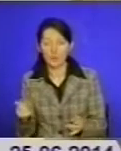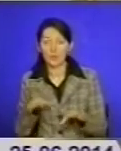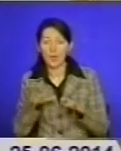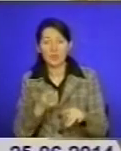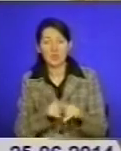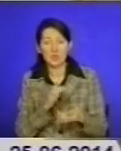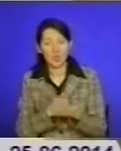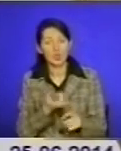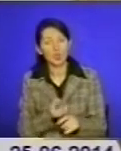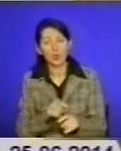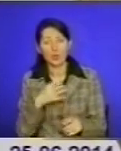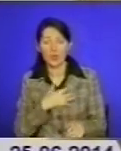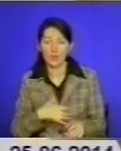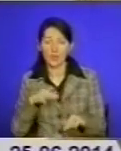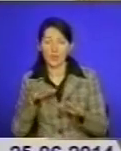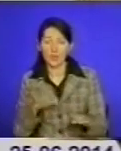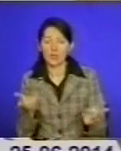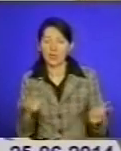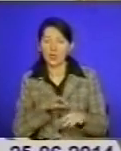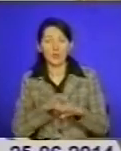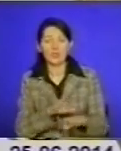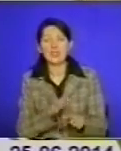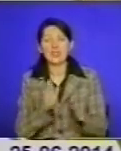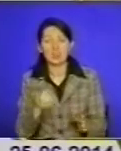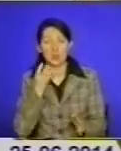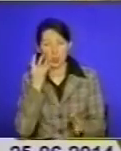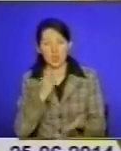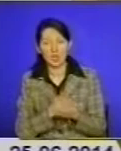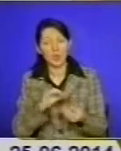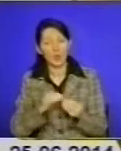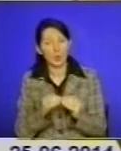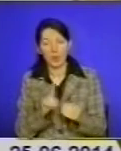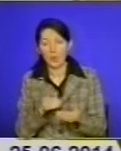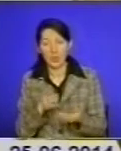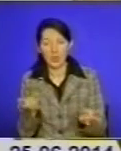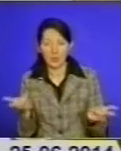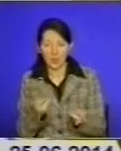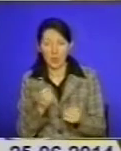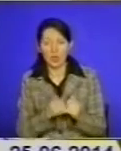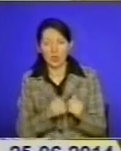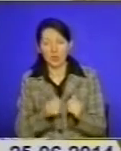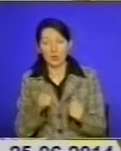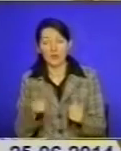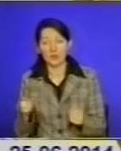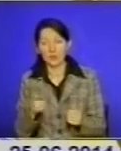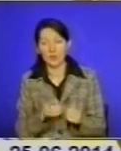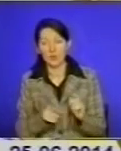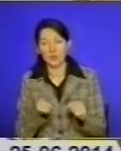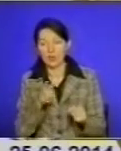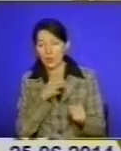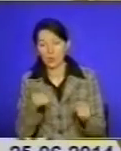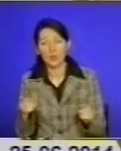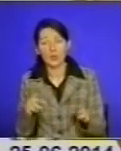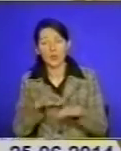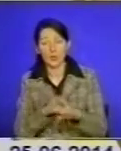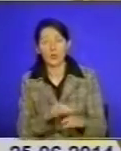Її треба проводити не тільки, коли є проблема, десь чи не проблема. Її треба час від часу проводити, тому що є лікувальні заклади, які потребують і без